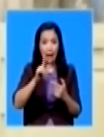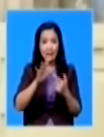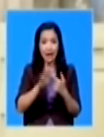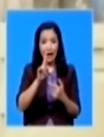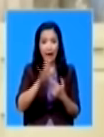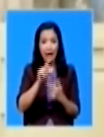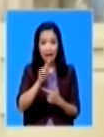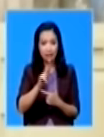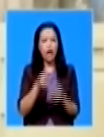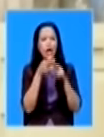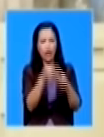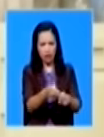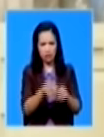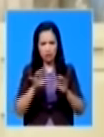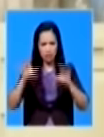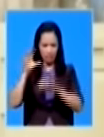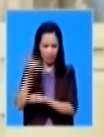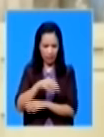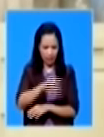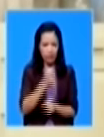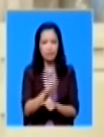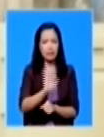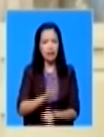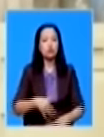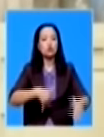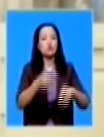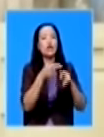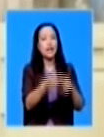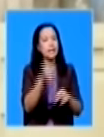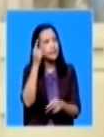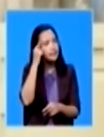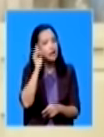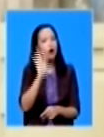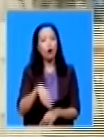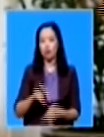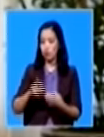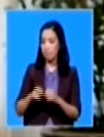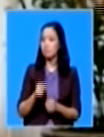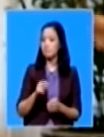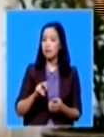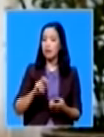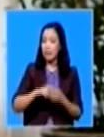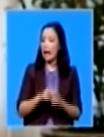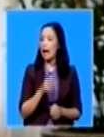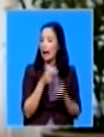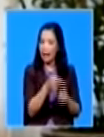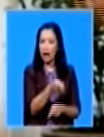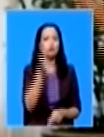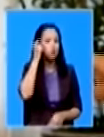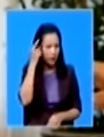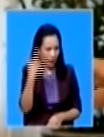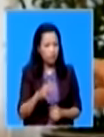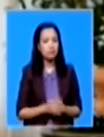องรัฐบาลไม่ได้พูดกับเราว่าต้องมาทำนี่เขียนกรอบไว้เฉย แสดงว่าเขาเข้าใจปัญหา เขาเข้าใจแล้วเขาเข้าใจว่าแต่